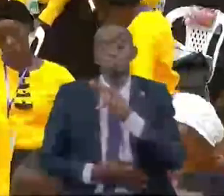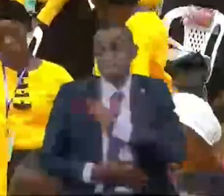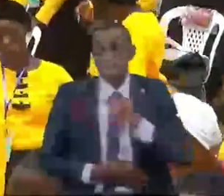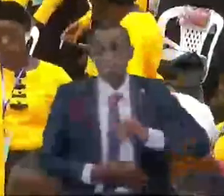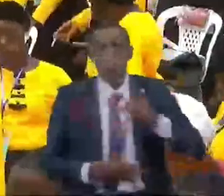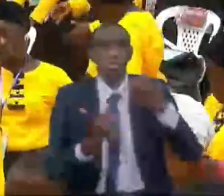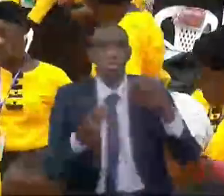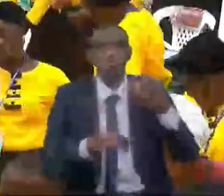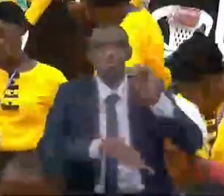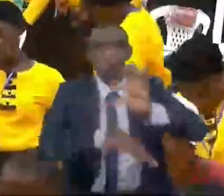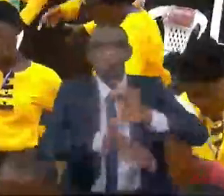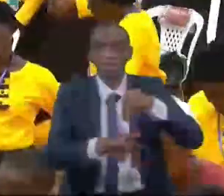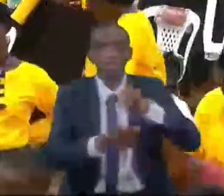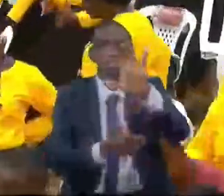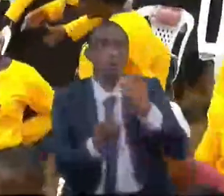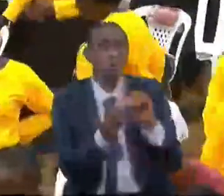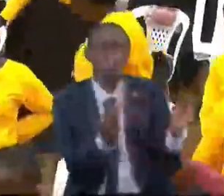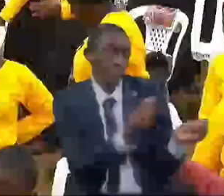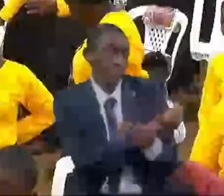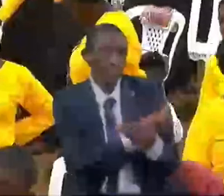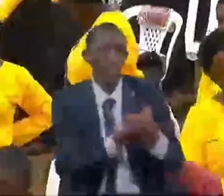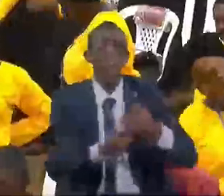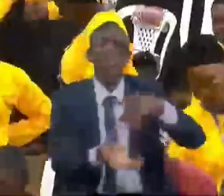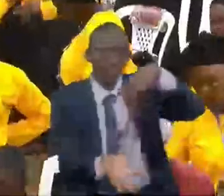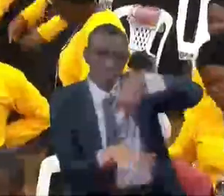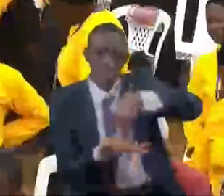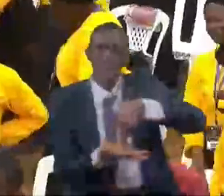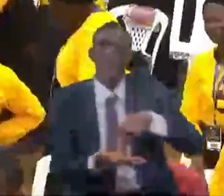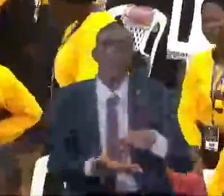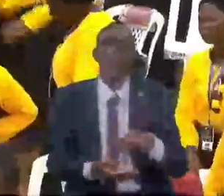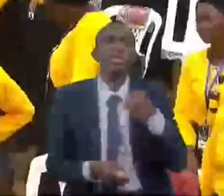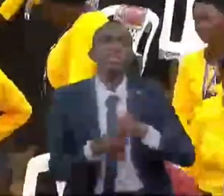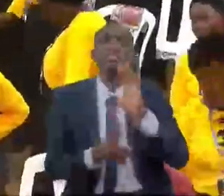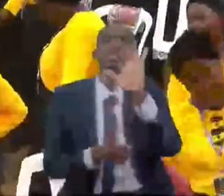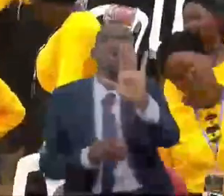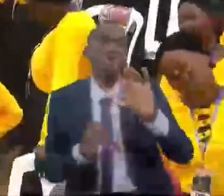Membre de l'Église, au bureau, tiens ferme. Dans ta